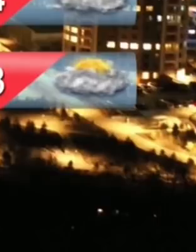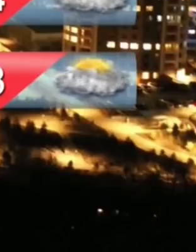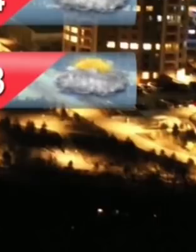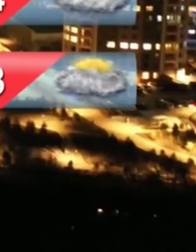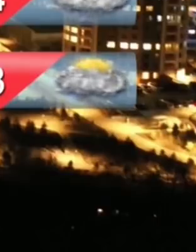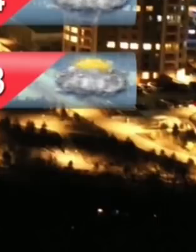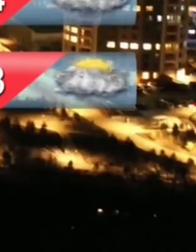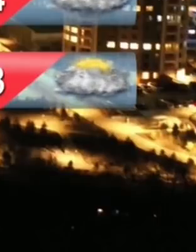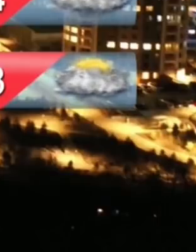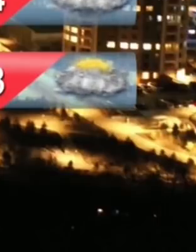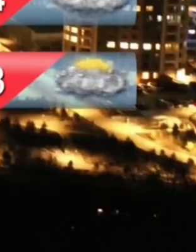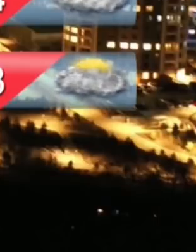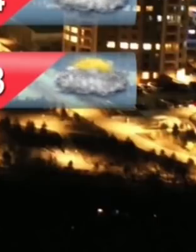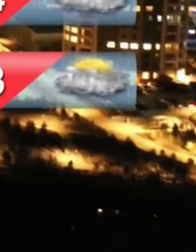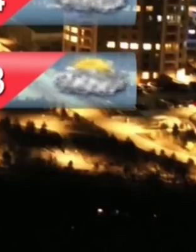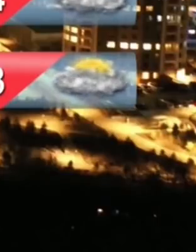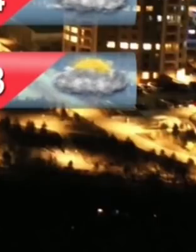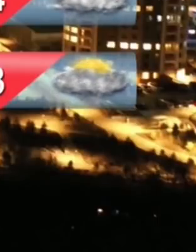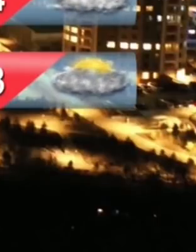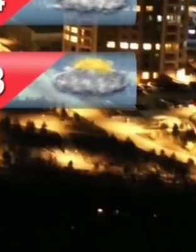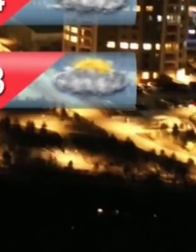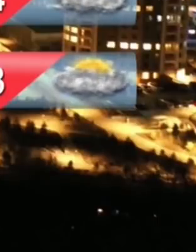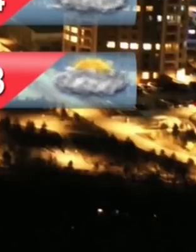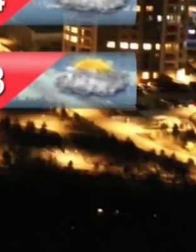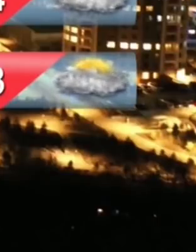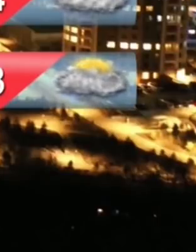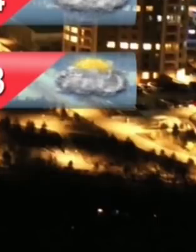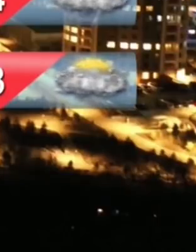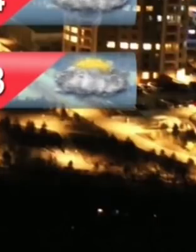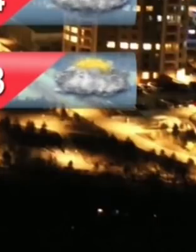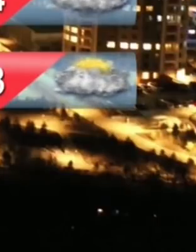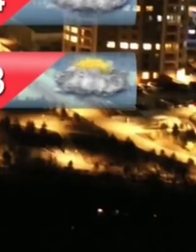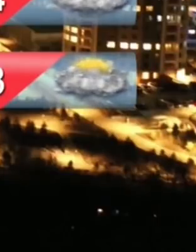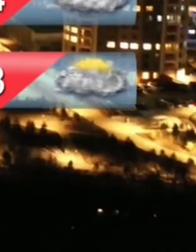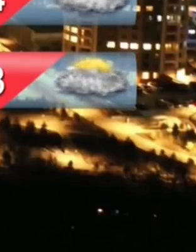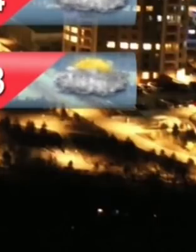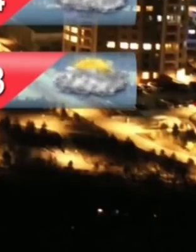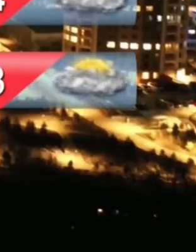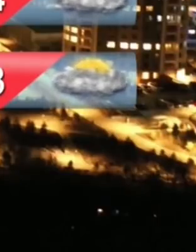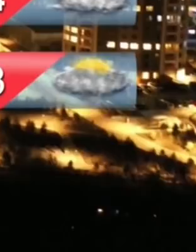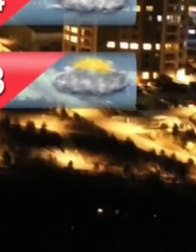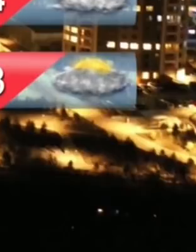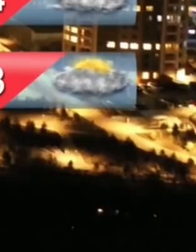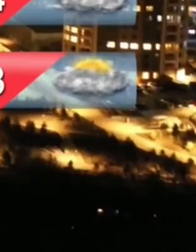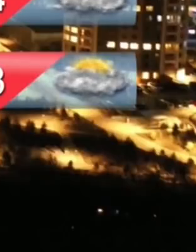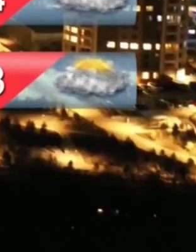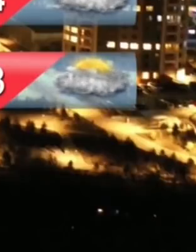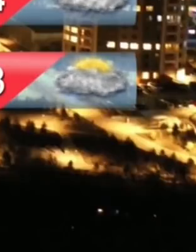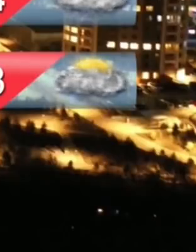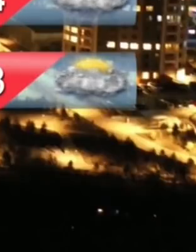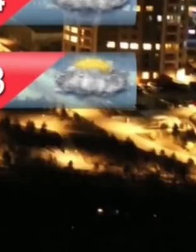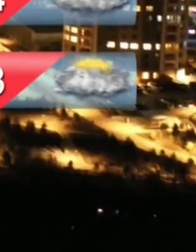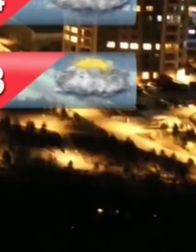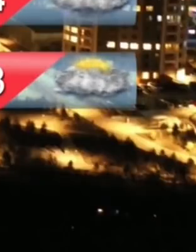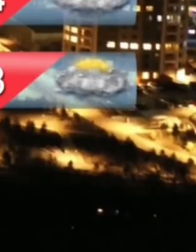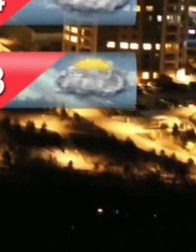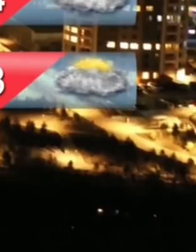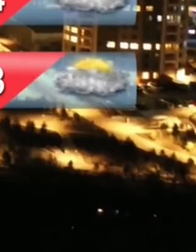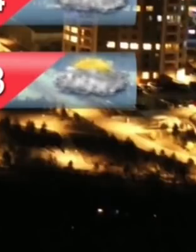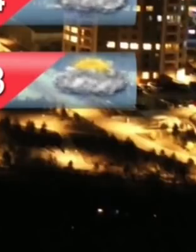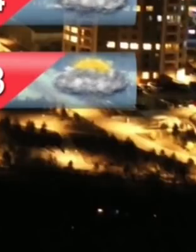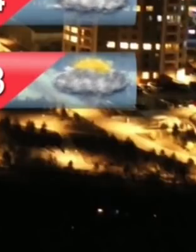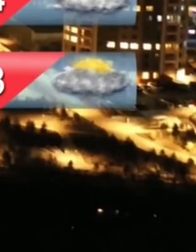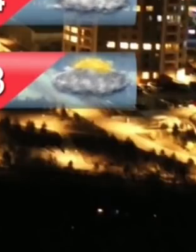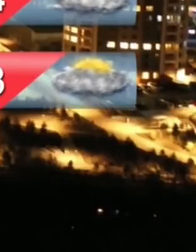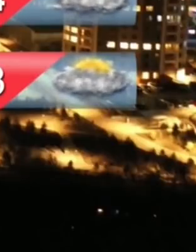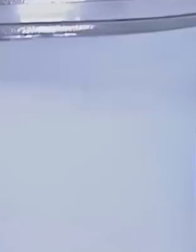15 хэм дулаан өдөртөө 23-аас 24 хэм дулаан бахна. Өдөрт та бүхэнд өнөө шин болоод маргааш өдрийн цагаар мэдээллийг дамжуулан